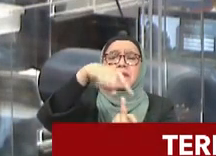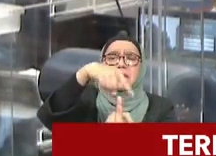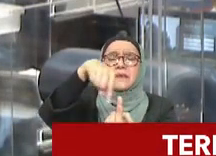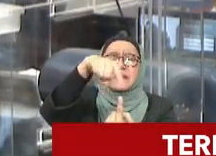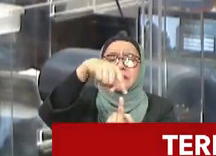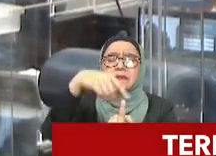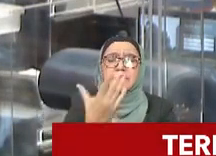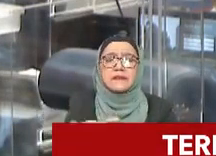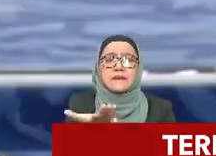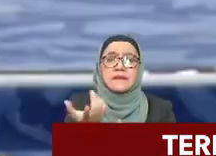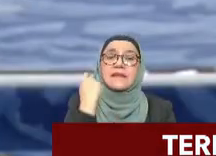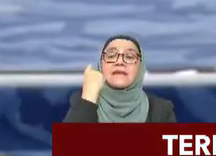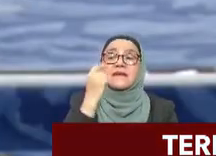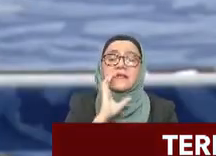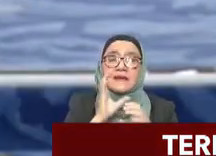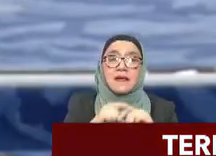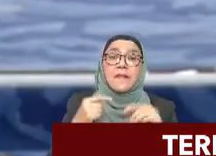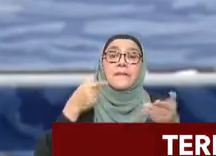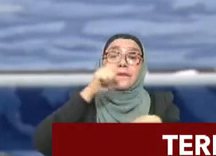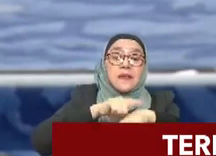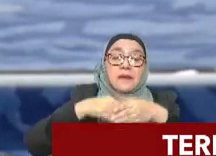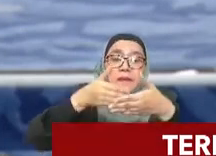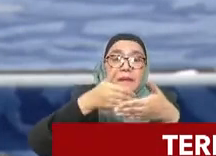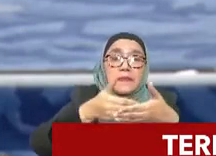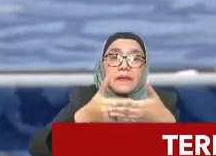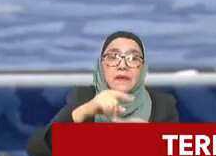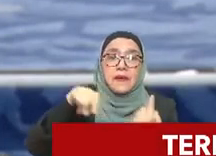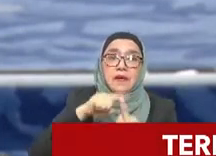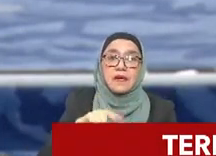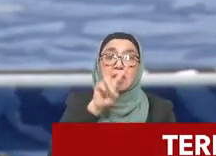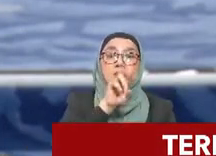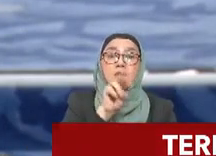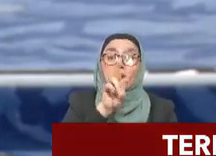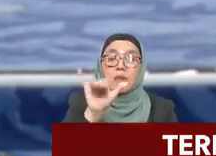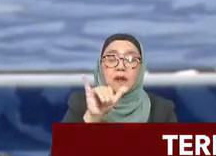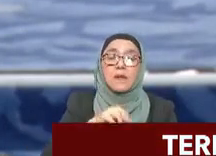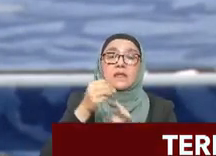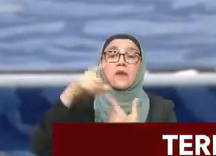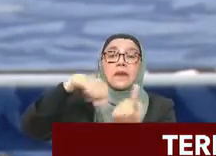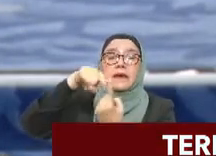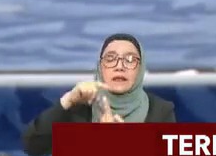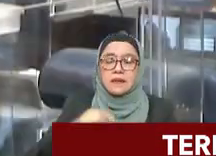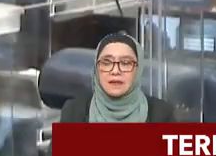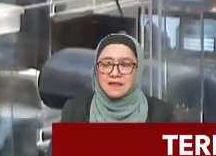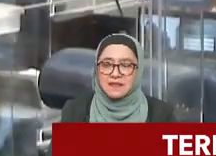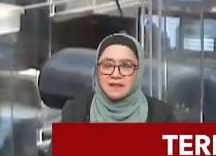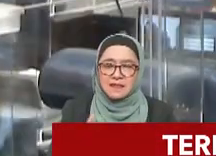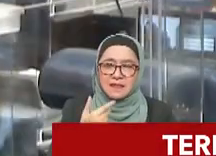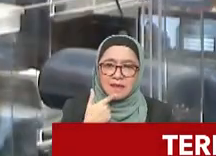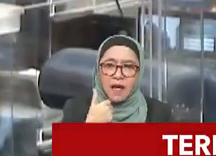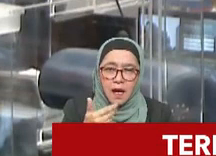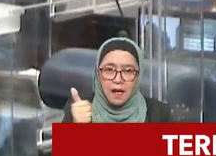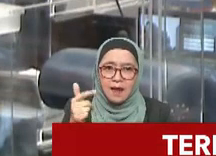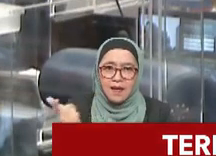minimal yang disebut drum masa terdekat itu tahun 2026 ataupun bilang Teteh ton yang